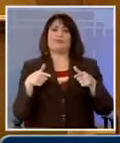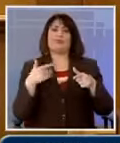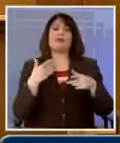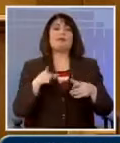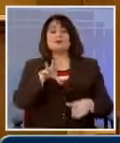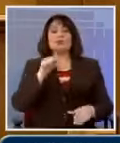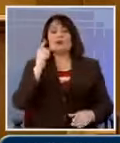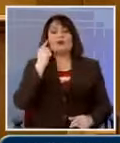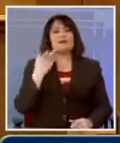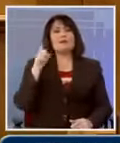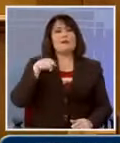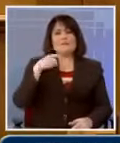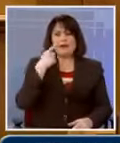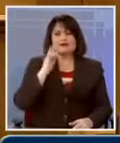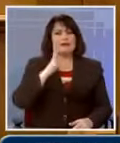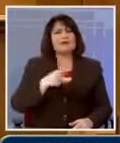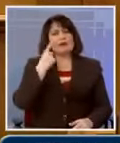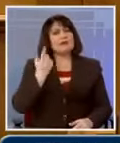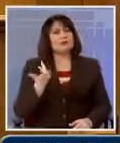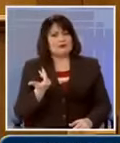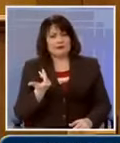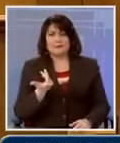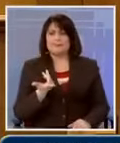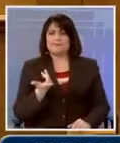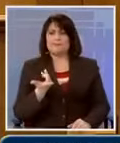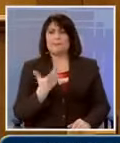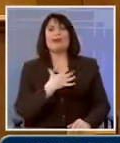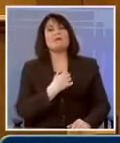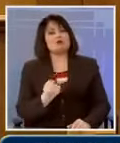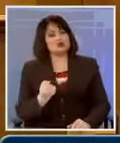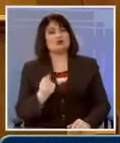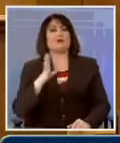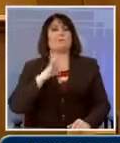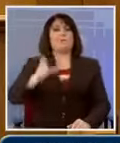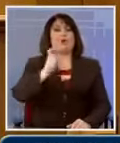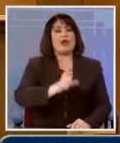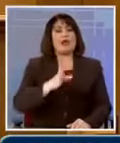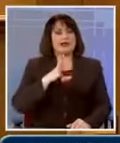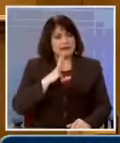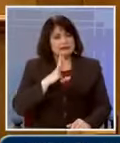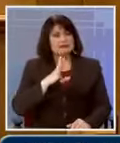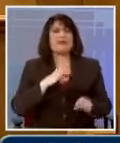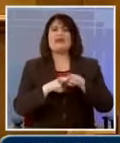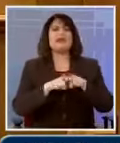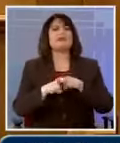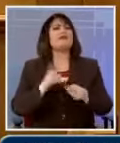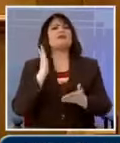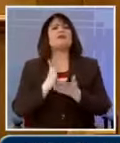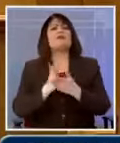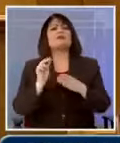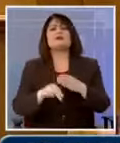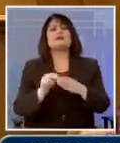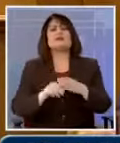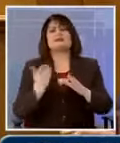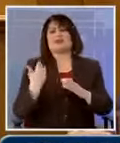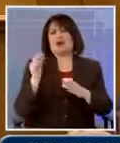Εισπράττουμε τις τελευταίες μέρες καθημερινά την εμπιστοσύνη των Ελλήνων πολιτών ανεξάρτητα της επιλογής τους